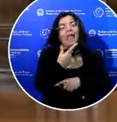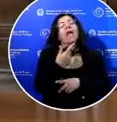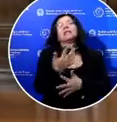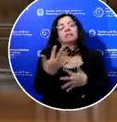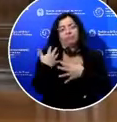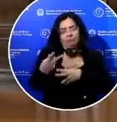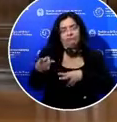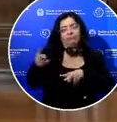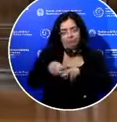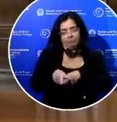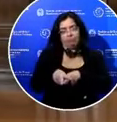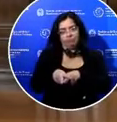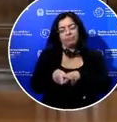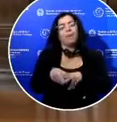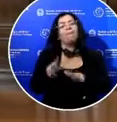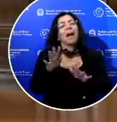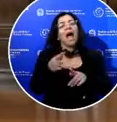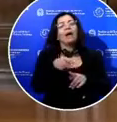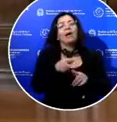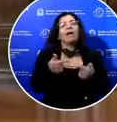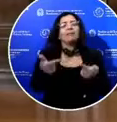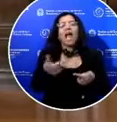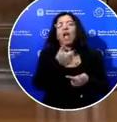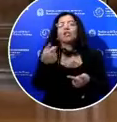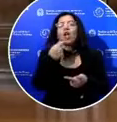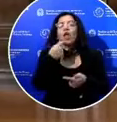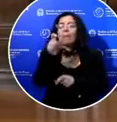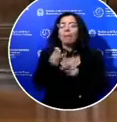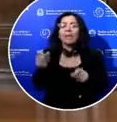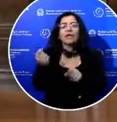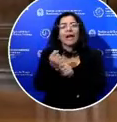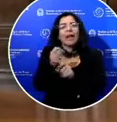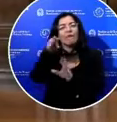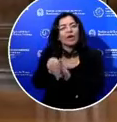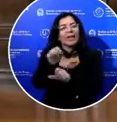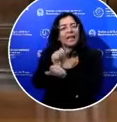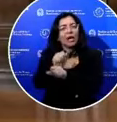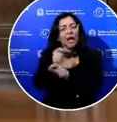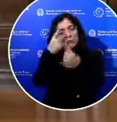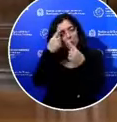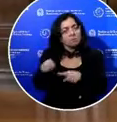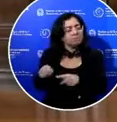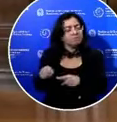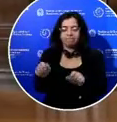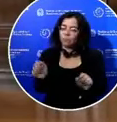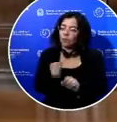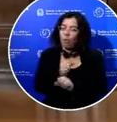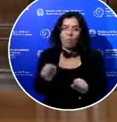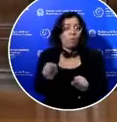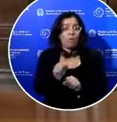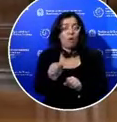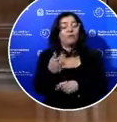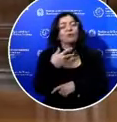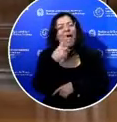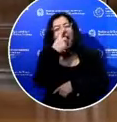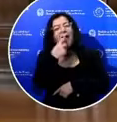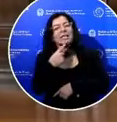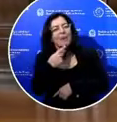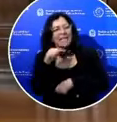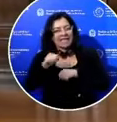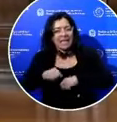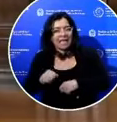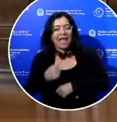può gravare solo sugli operatori penitenziari. Ci sono aspetti sanitari,